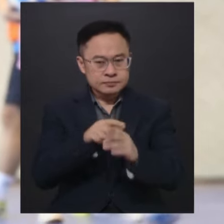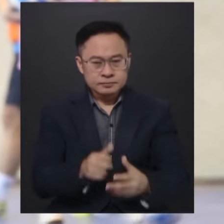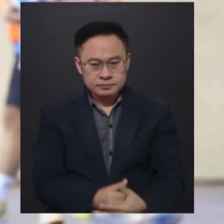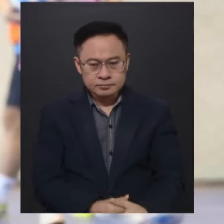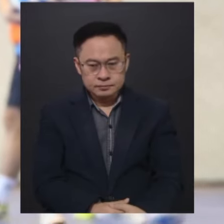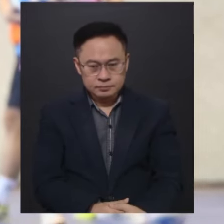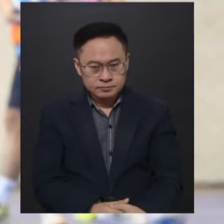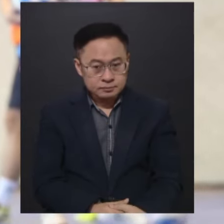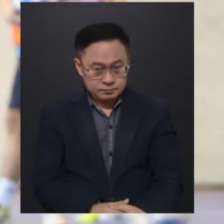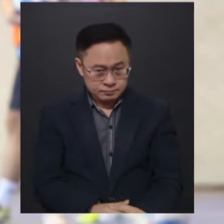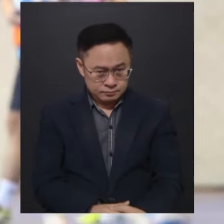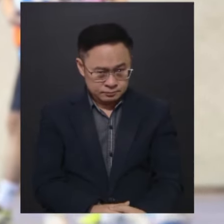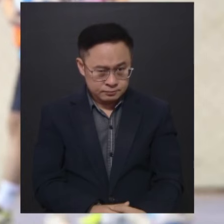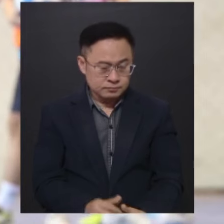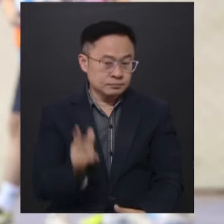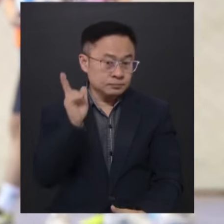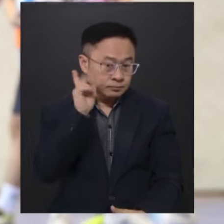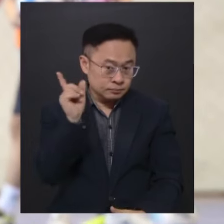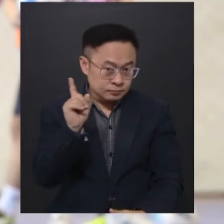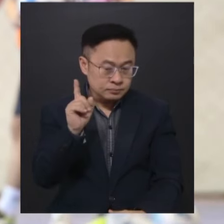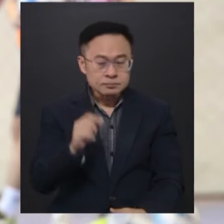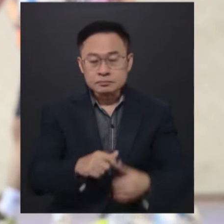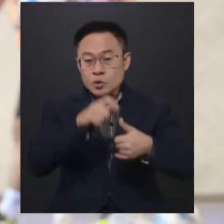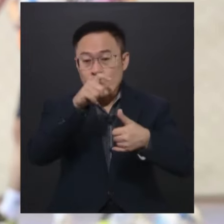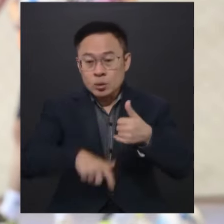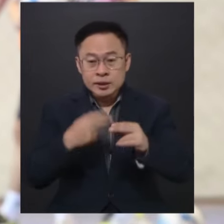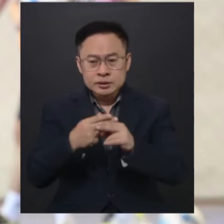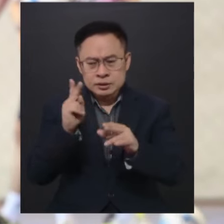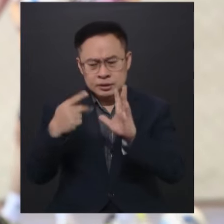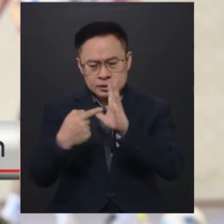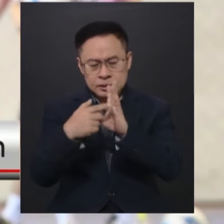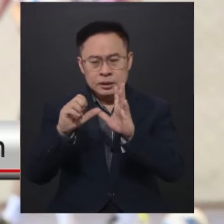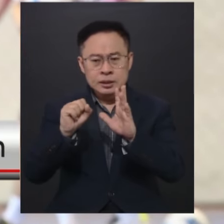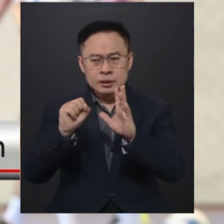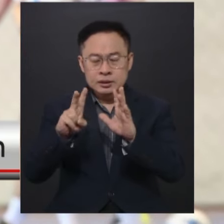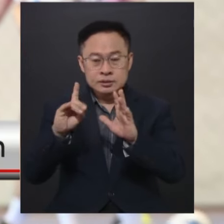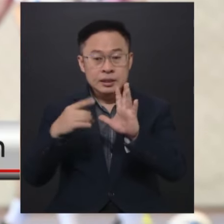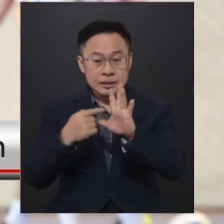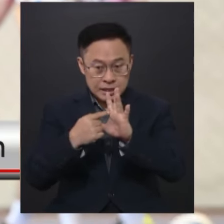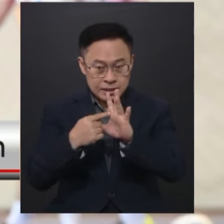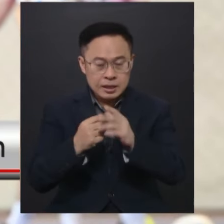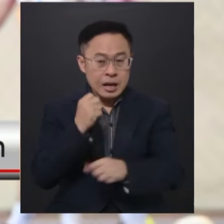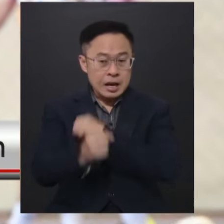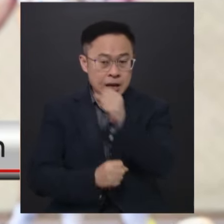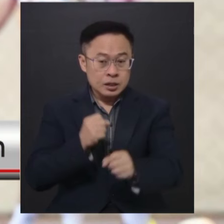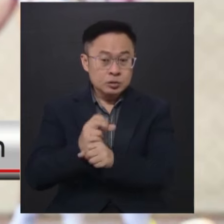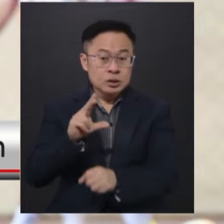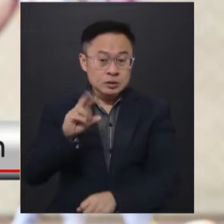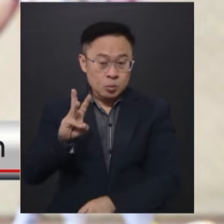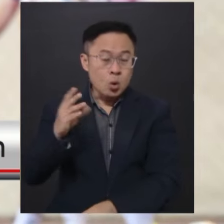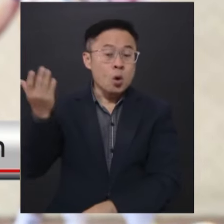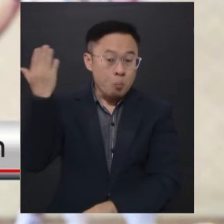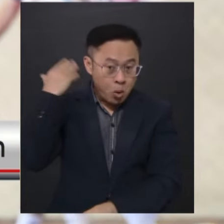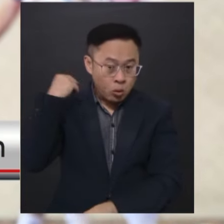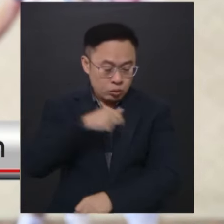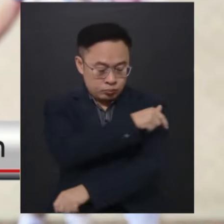ครับหลังจากที่มีข่าวว่ากัปตันช้างกฤษฎาวงษ์แก้วตัวริมเส้นมากประสบการณ์วัย 36ปีจะกลับมาเล่นฟุตซอลกับ